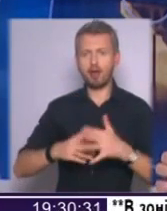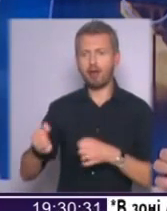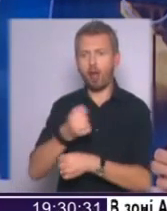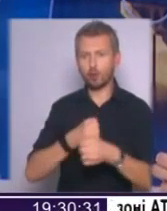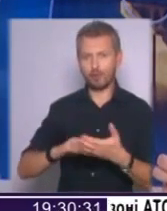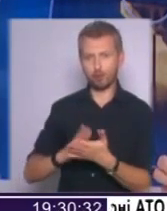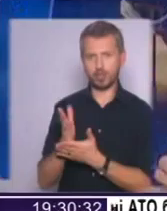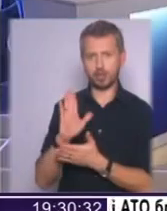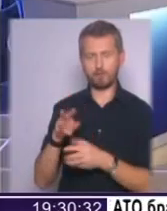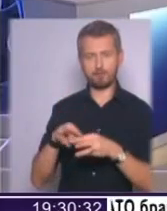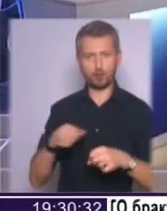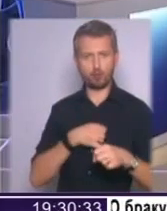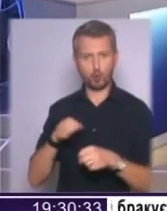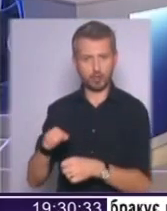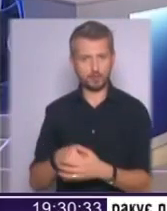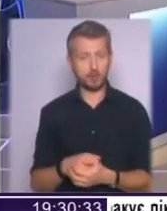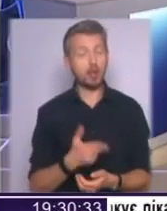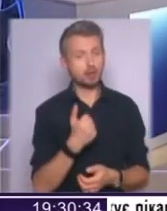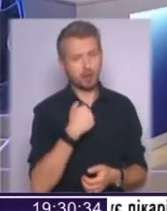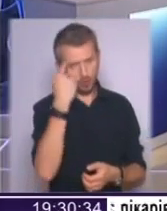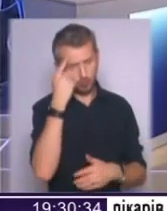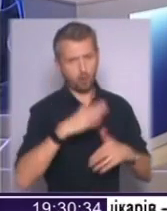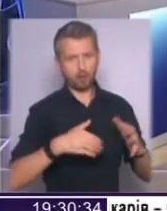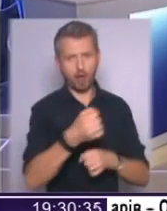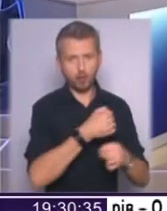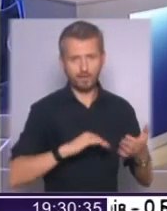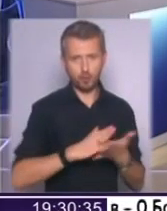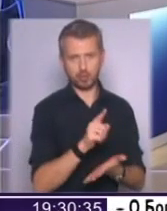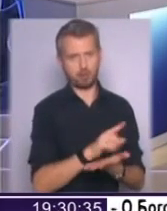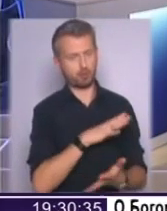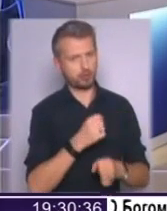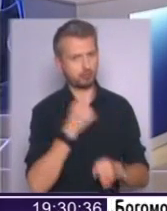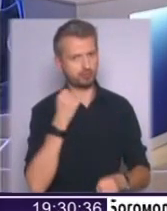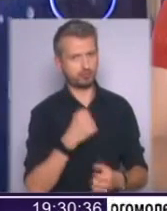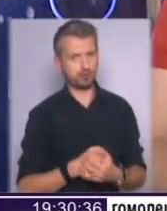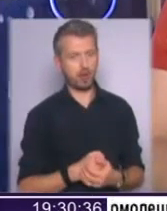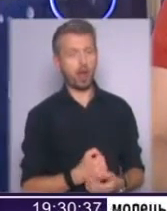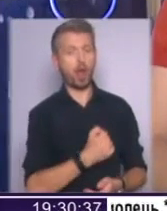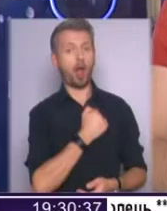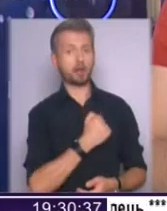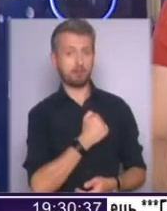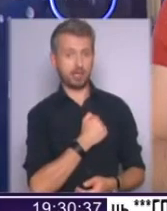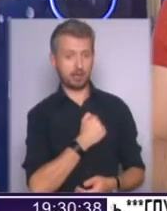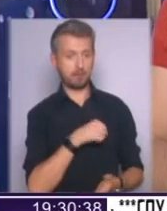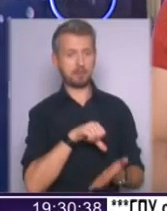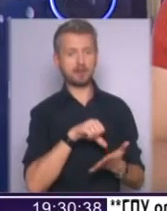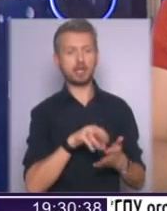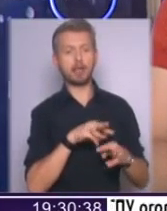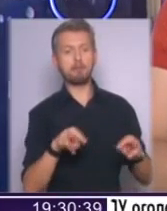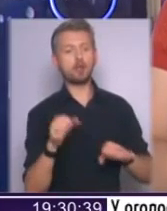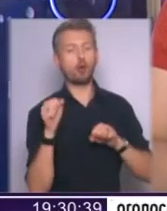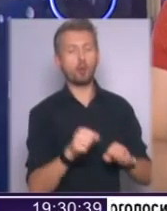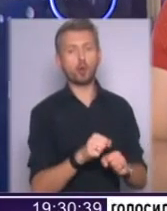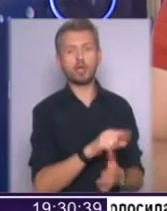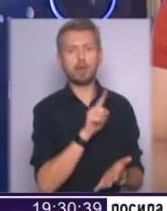Міноборони. Я думаю, що так. Має бути жорсткіша кадрова політика. В якому сенсі? Армійці мають, ну, тобто представники Міноборони, мають